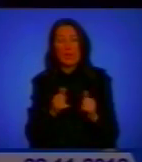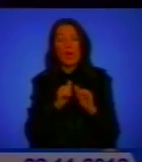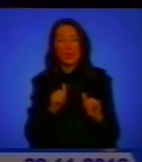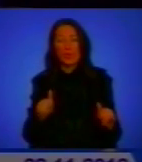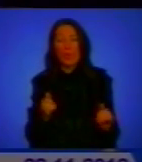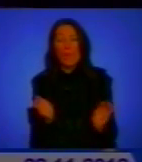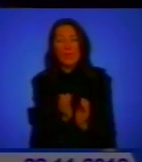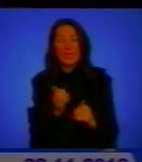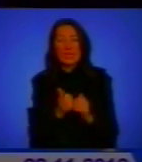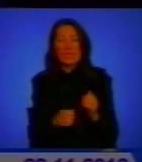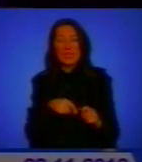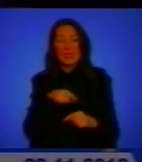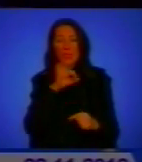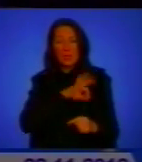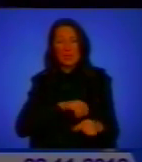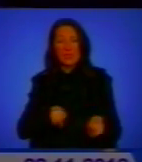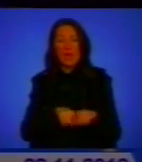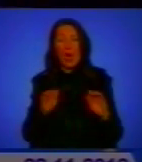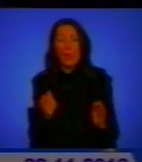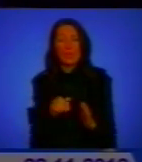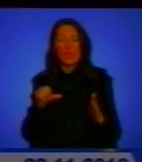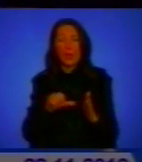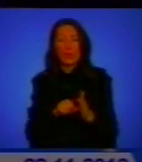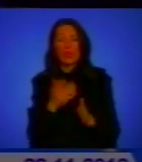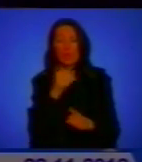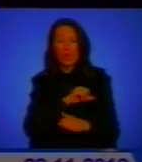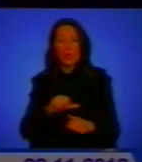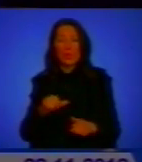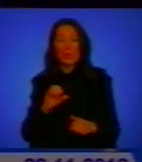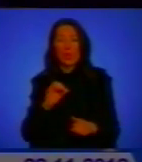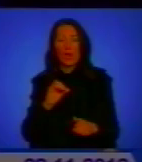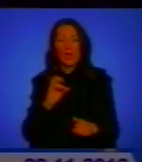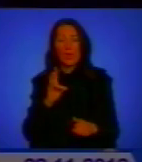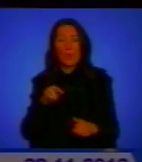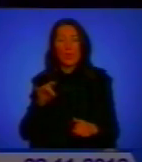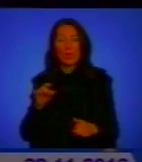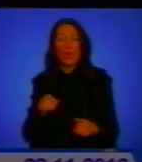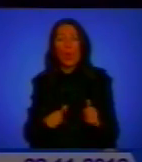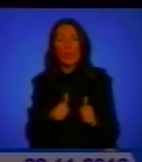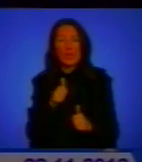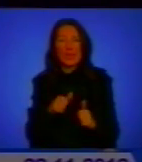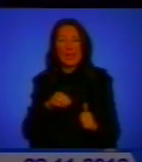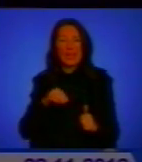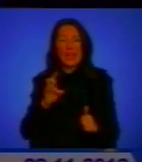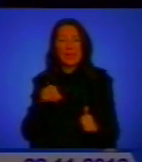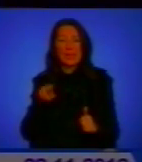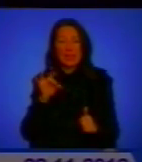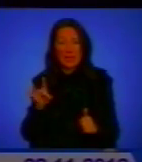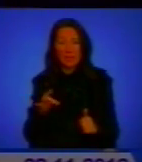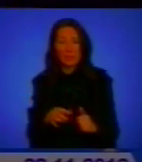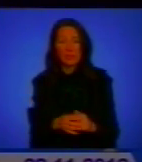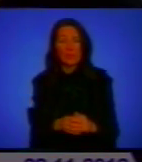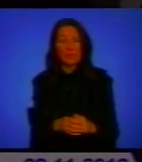та середній бізнес та обмежити участь іноземних імпортерів у тендерах. Про інші варіанти виходу із ситуації у наступному